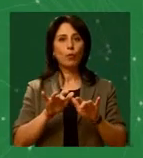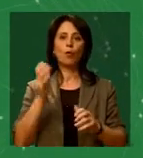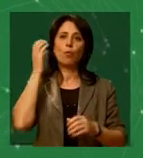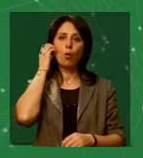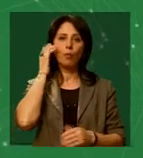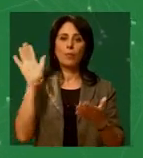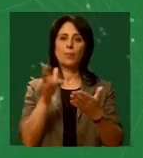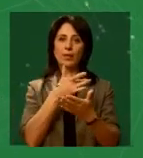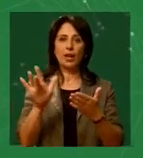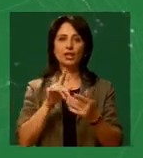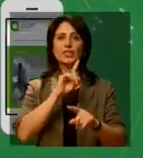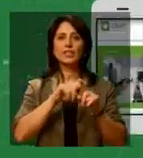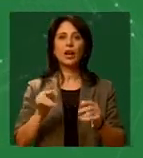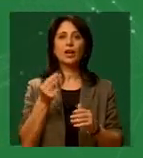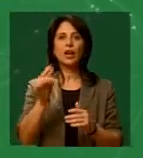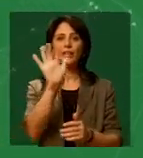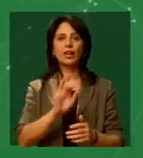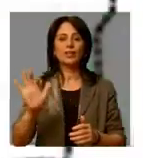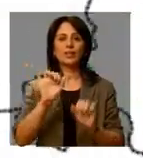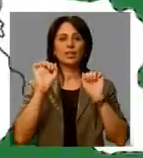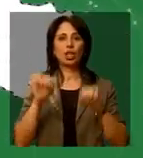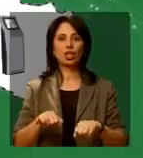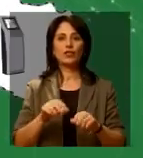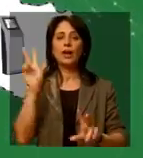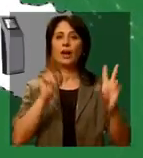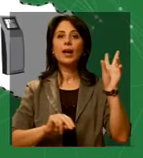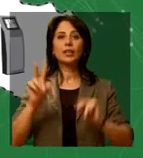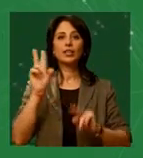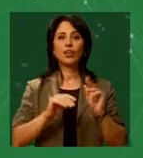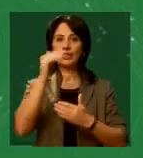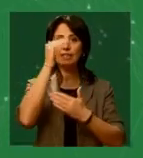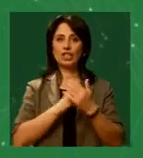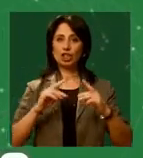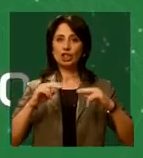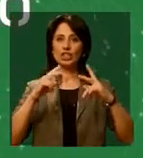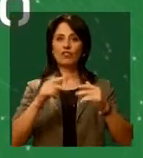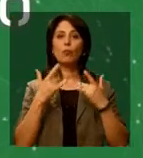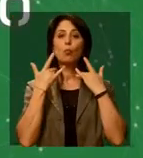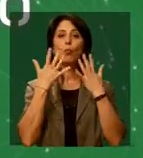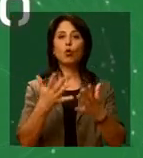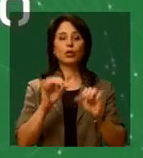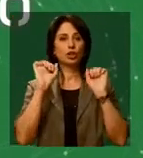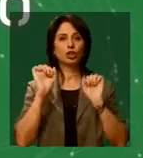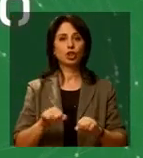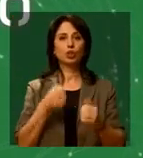պլանշետի և արագ վճարման ապարատի միջոցով, նկատի ունեցիր ծուցակում փոփոխությունների պահանջ հնարավոր է ներկայացնել